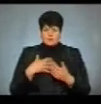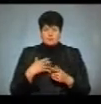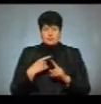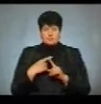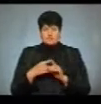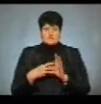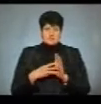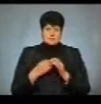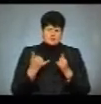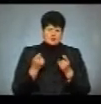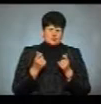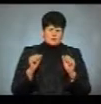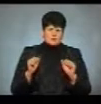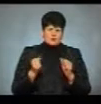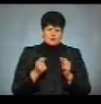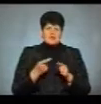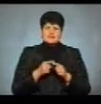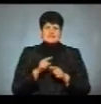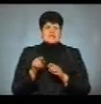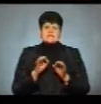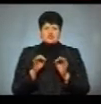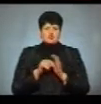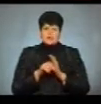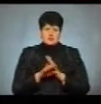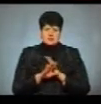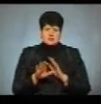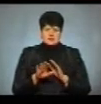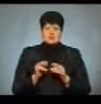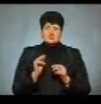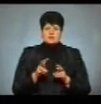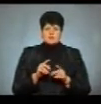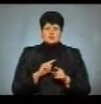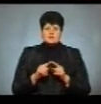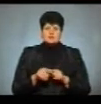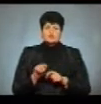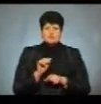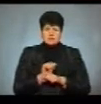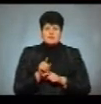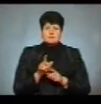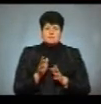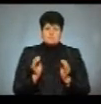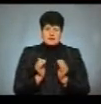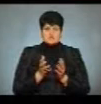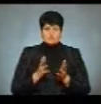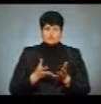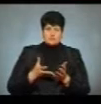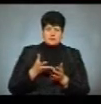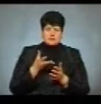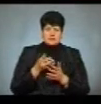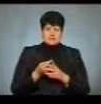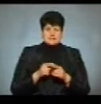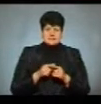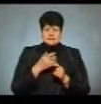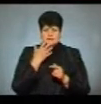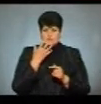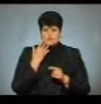8, сьогодні трошки похолодало, це нічого не означає, каже, чим скорше зупинимо, тим менше будуть співвласники оплачувати за цей